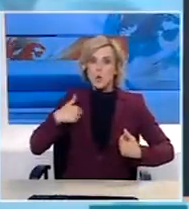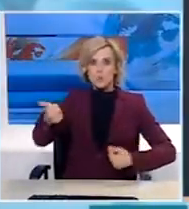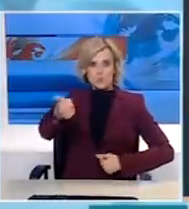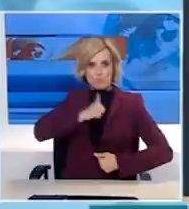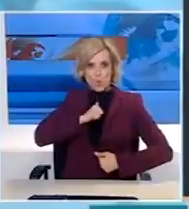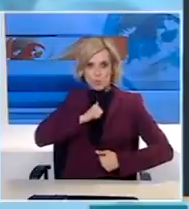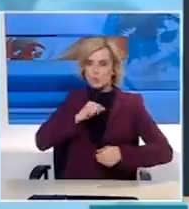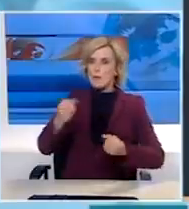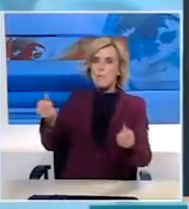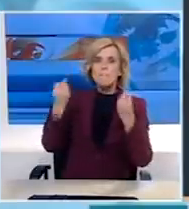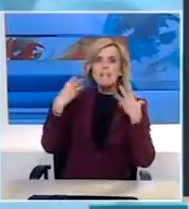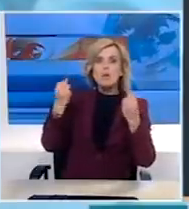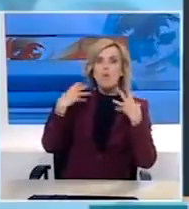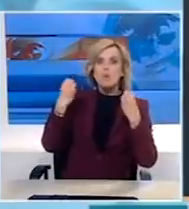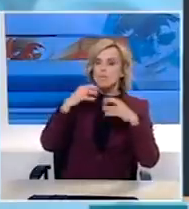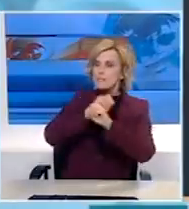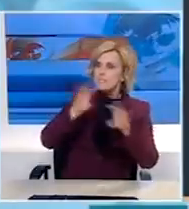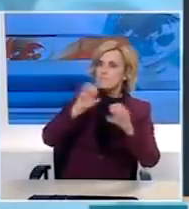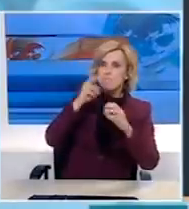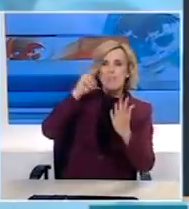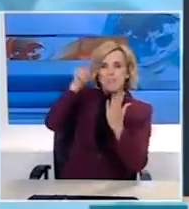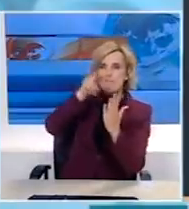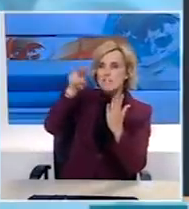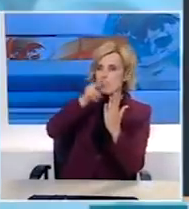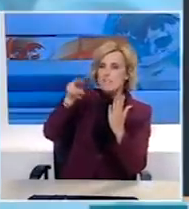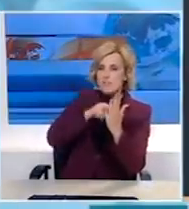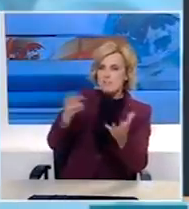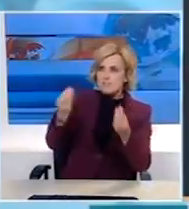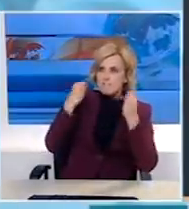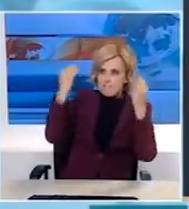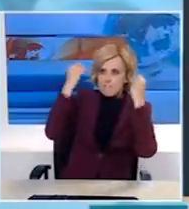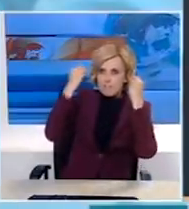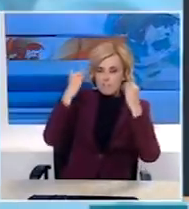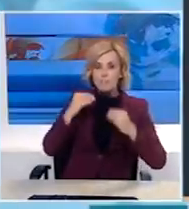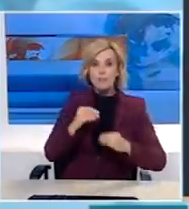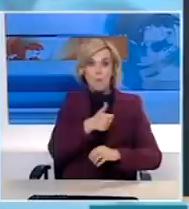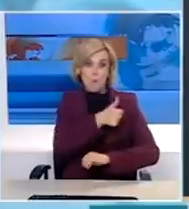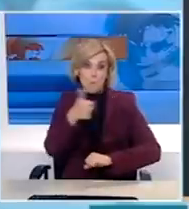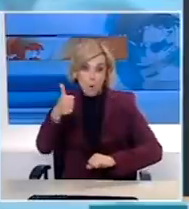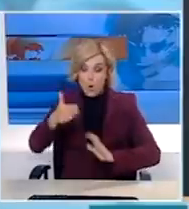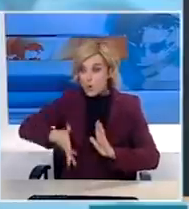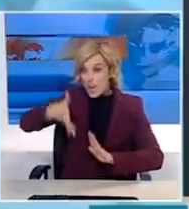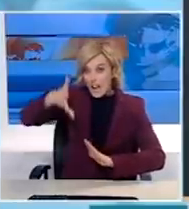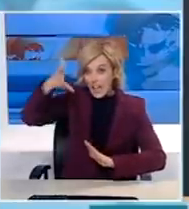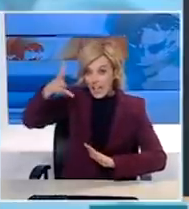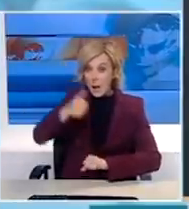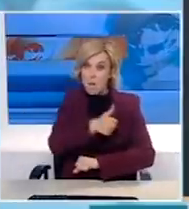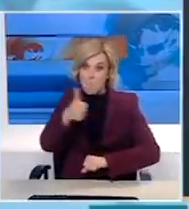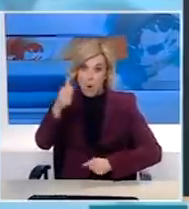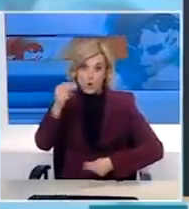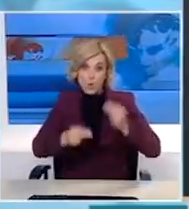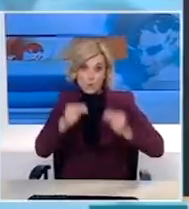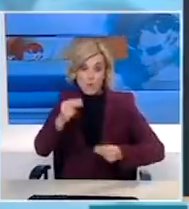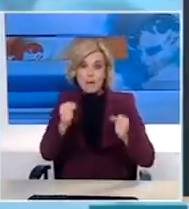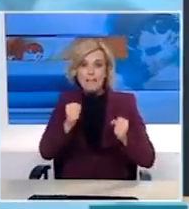πολύ πρόσφατες επιστημονικές δημοσιεύσεις για το ερώτημα του πέραν της ηλικίας, πέραν των υποκείμενων νοσημάτων,